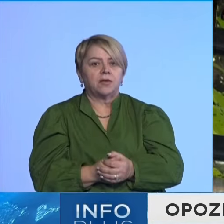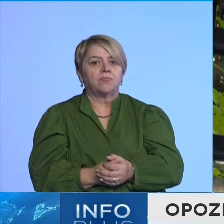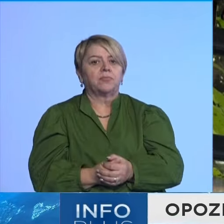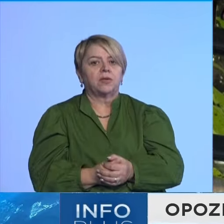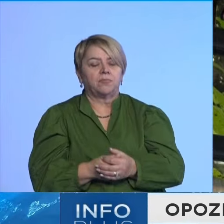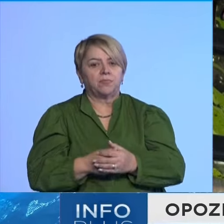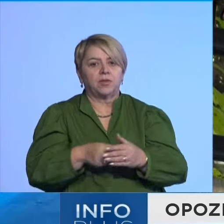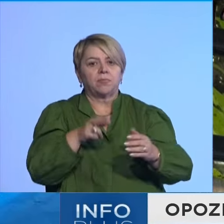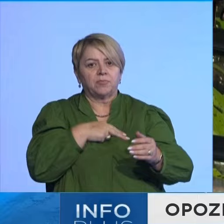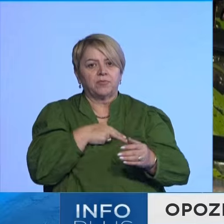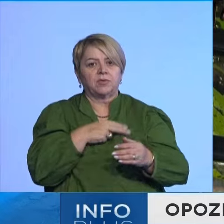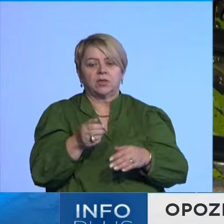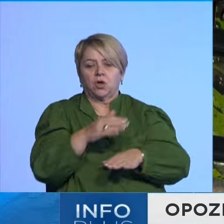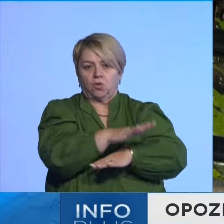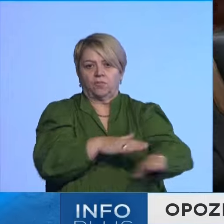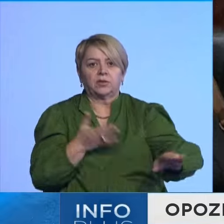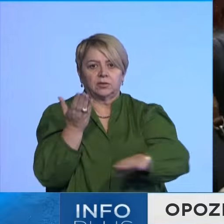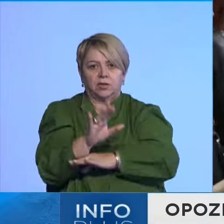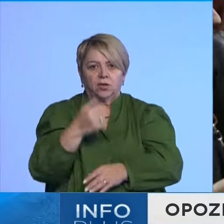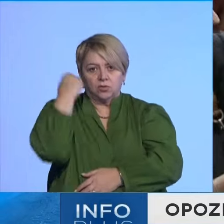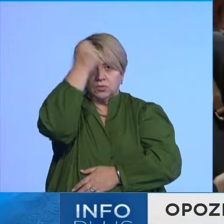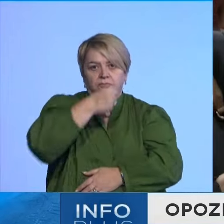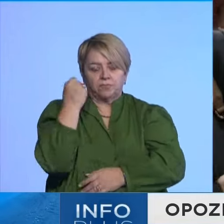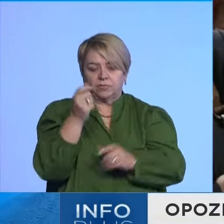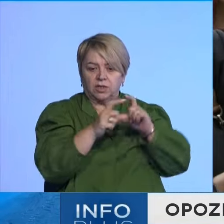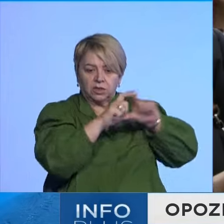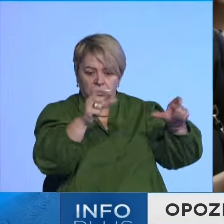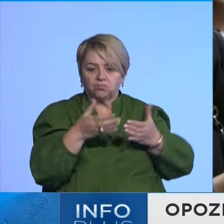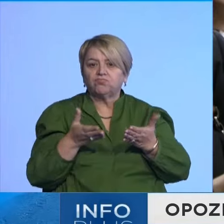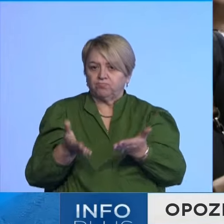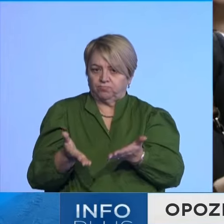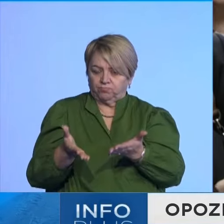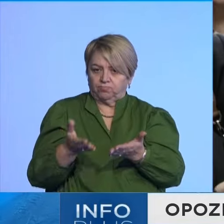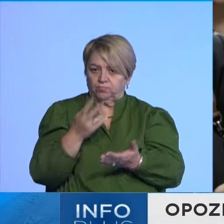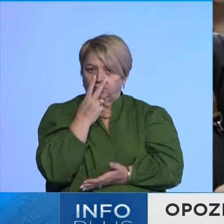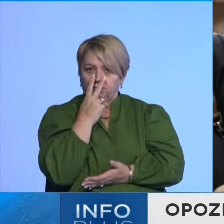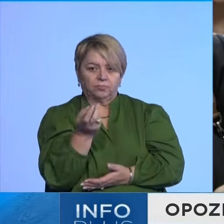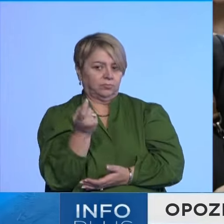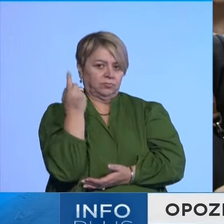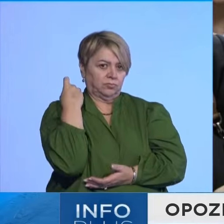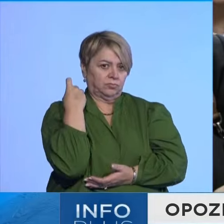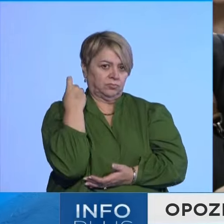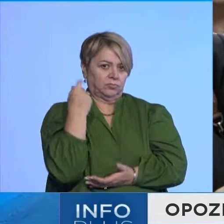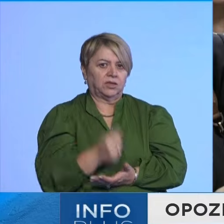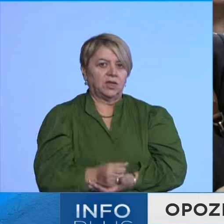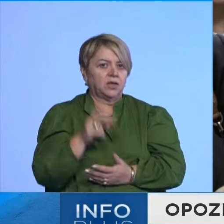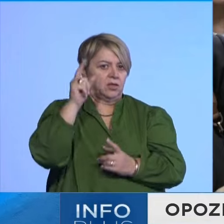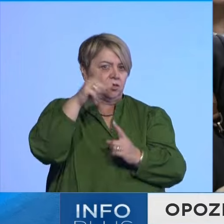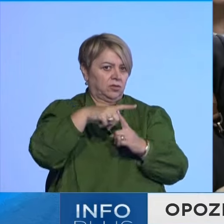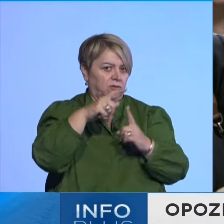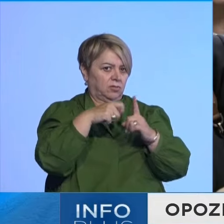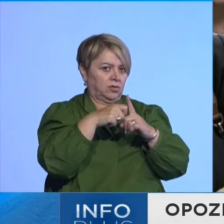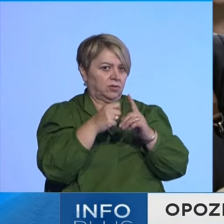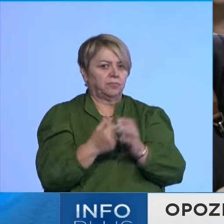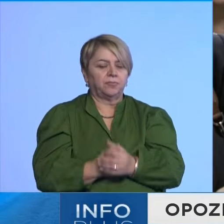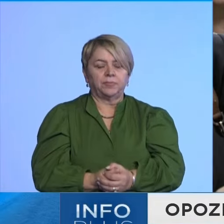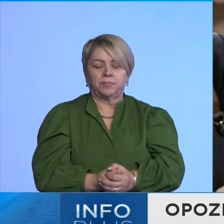cilën kanë deleguar në kuvendin e Kosovës. Institucioni që jemi që po shihet mrapa është Radio Televizioni i